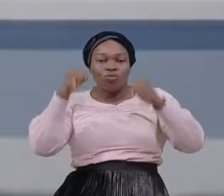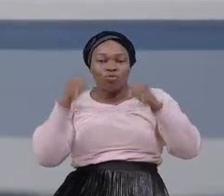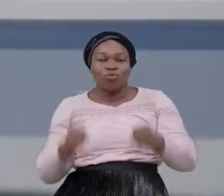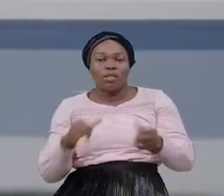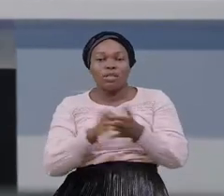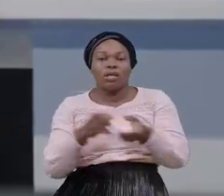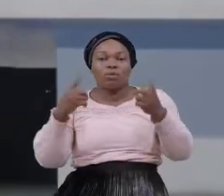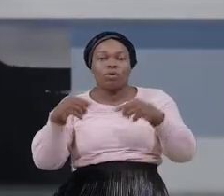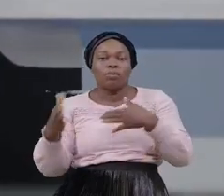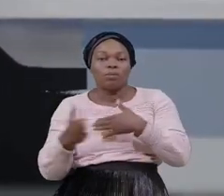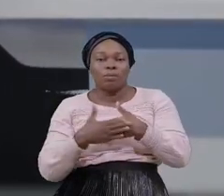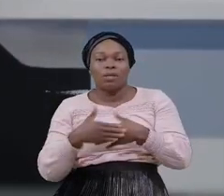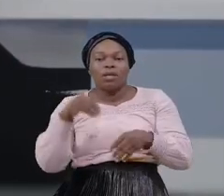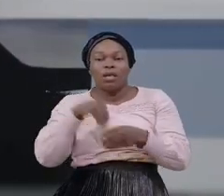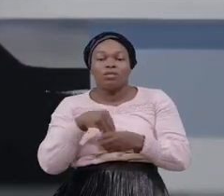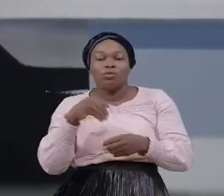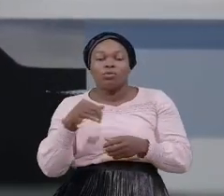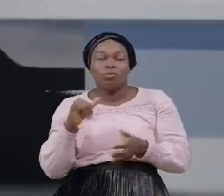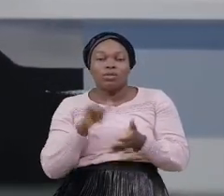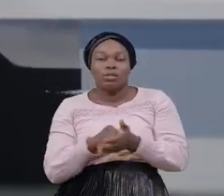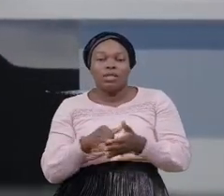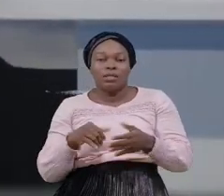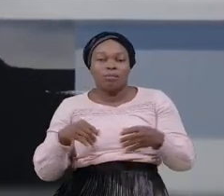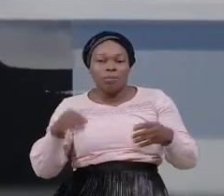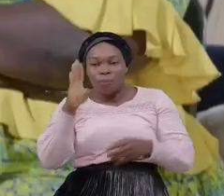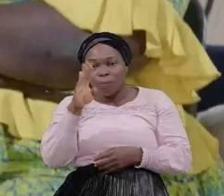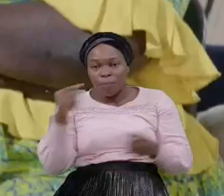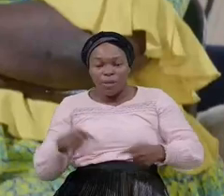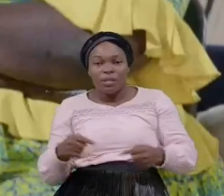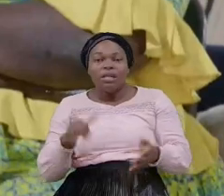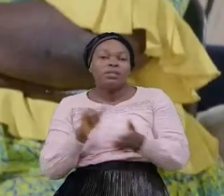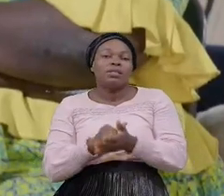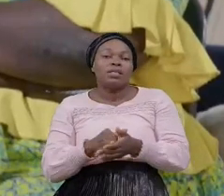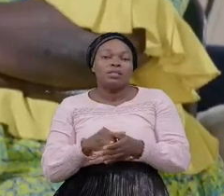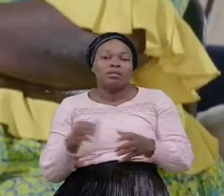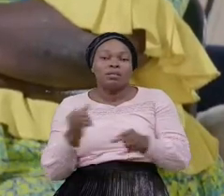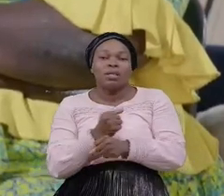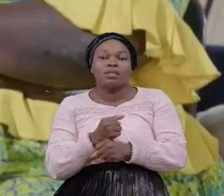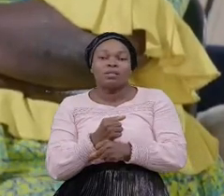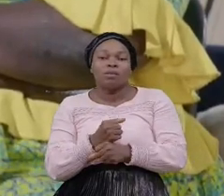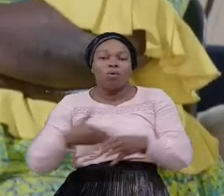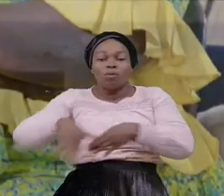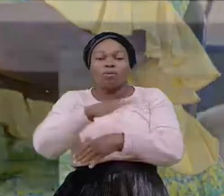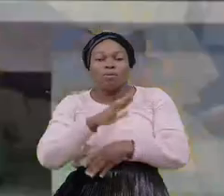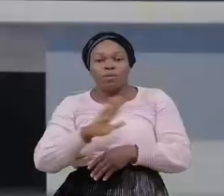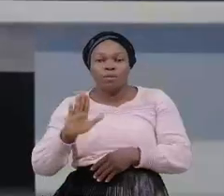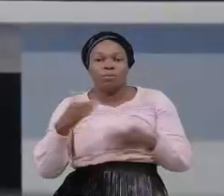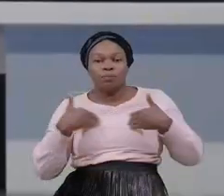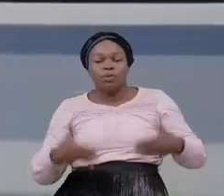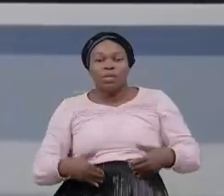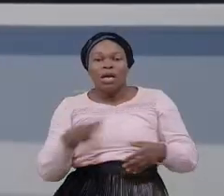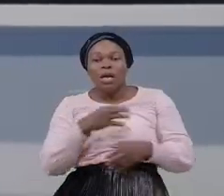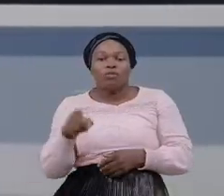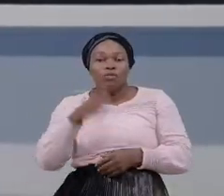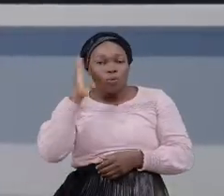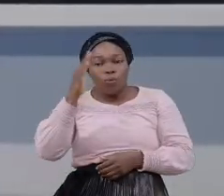force dans votre corps, vous allez le savoir par la douleur qui disparaîtra de vos genoux, de votre